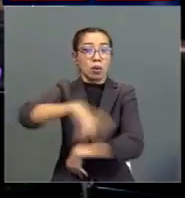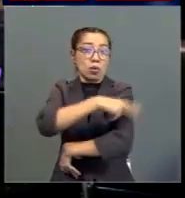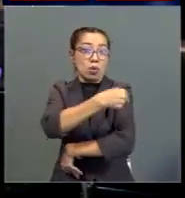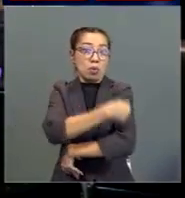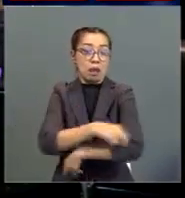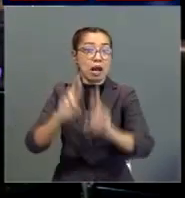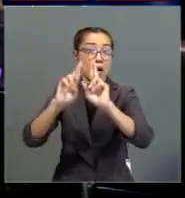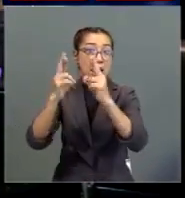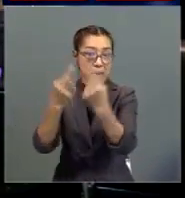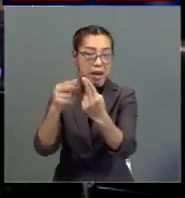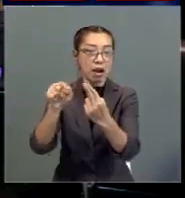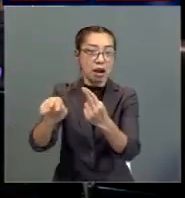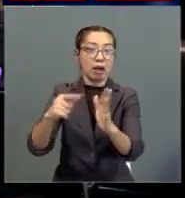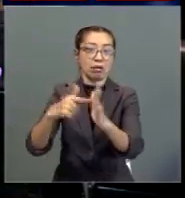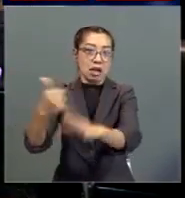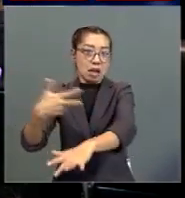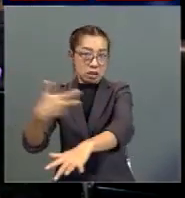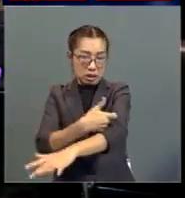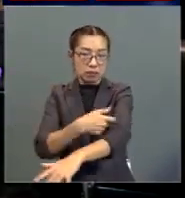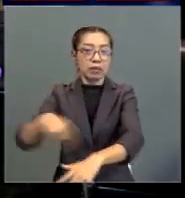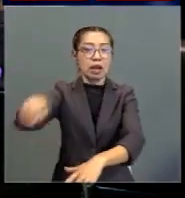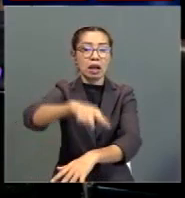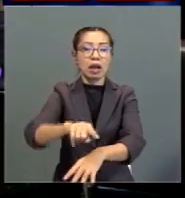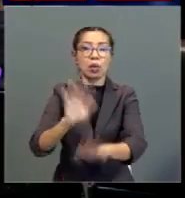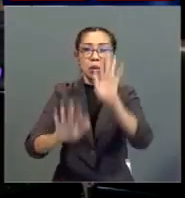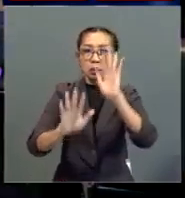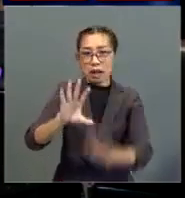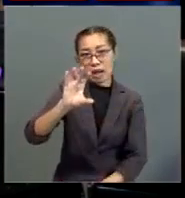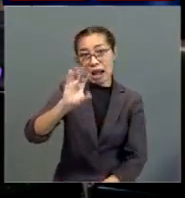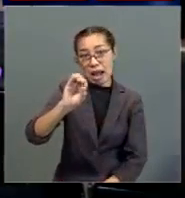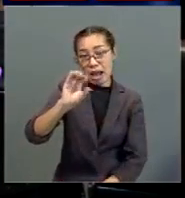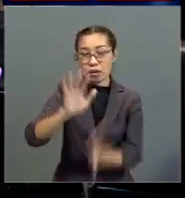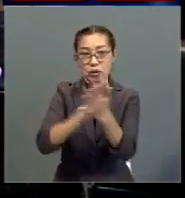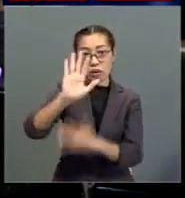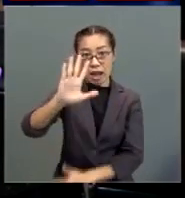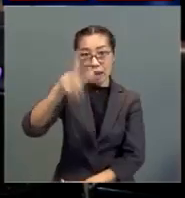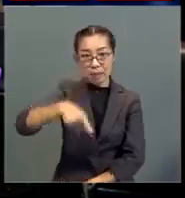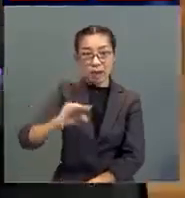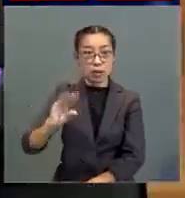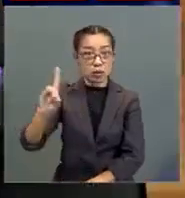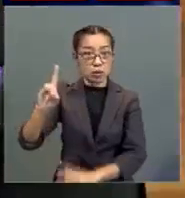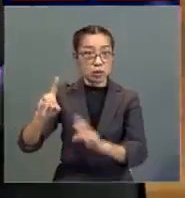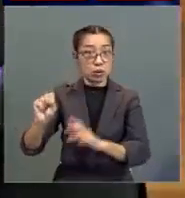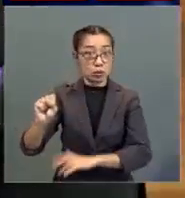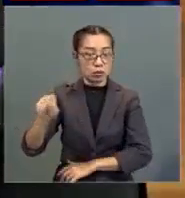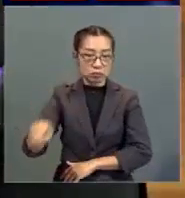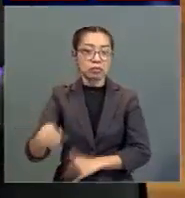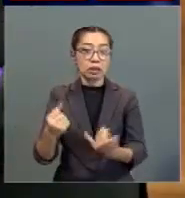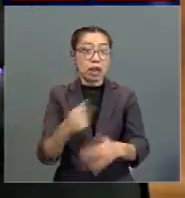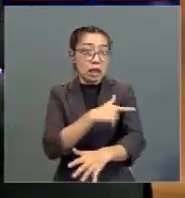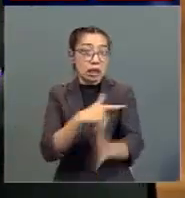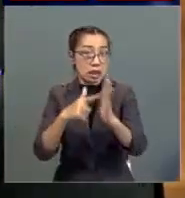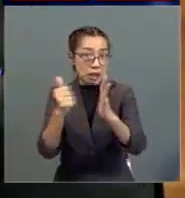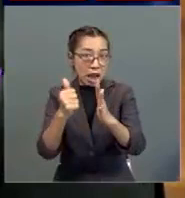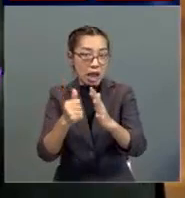นวน 5,000 โดสนายอนุทินบอกว่าปีนี้กระทรวงสาธารณสุขจัดหาวัคซีนป้องกันโรคไข้หวัดใหญ่4สายพันธุ์